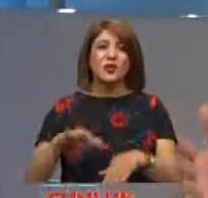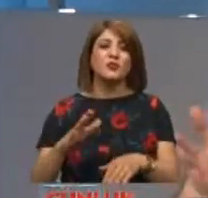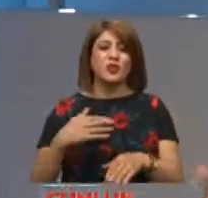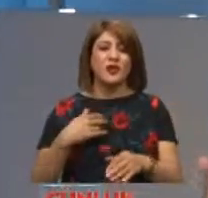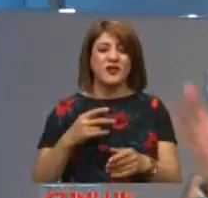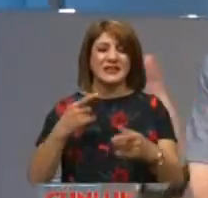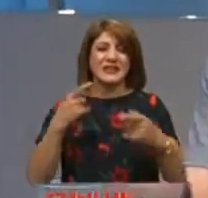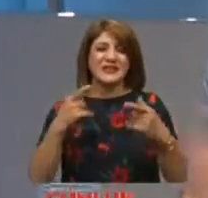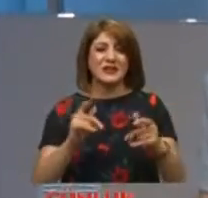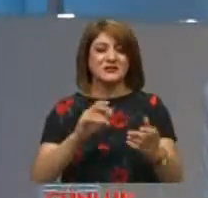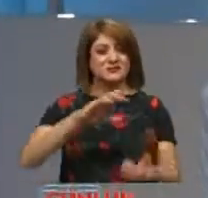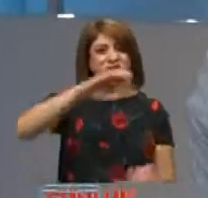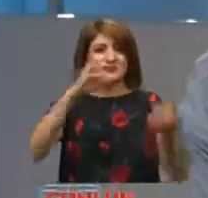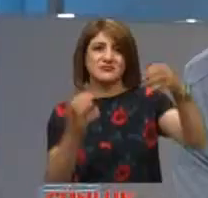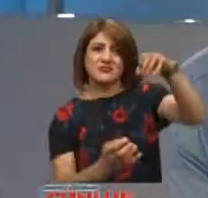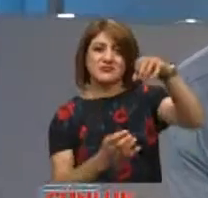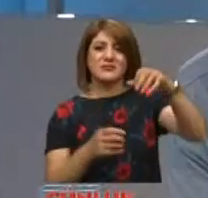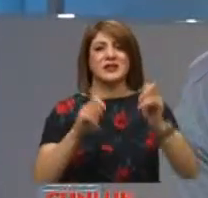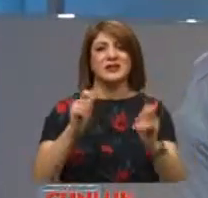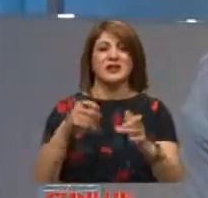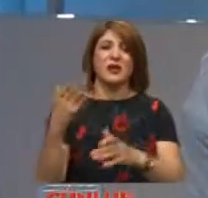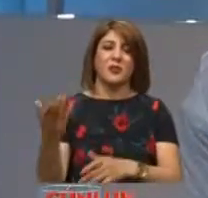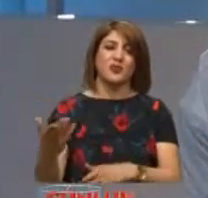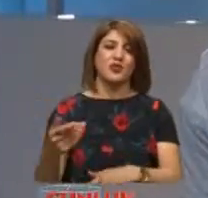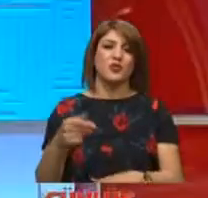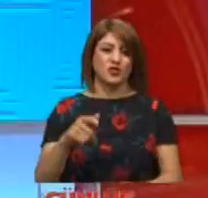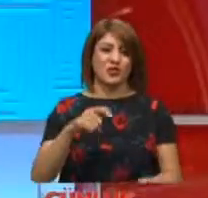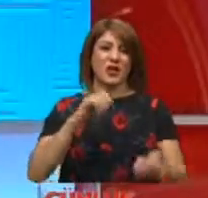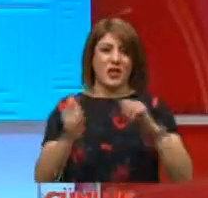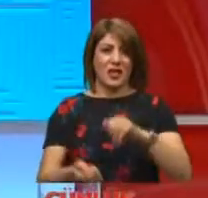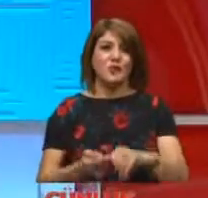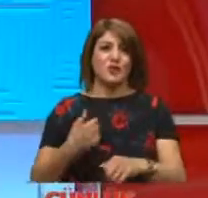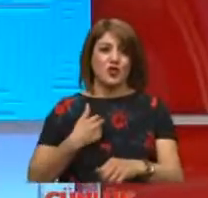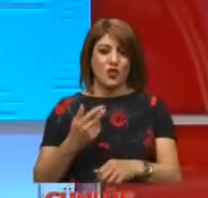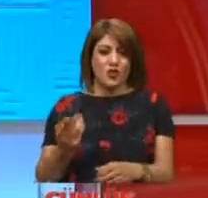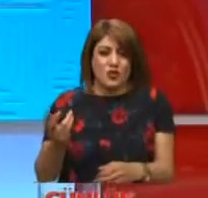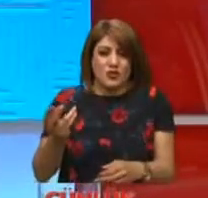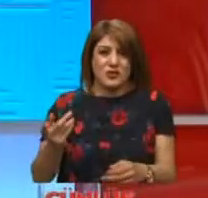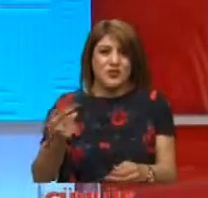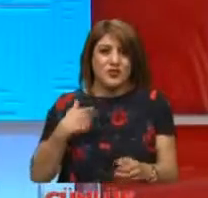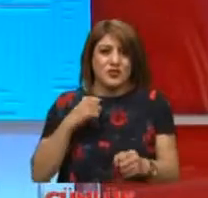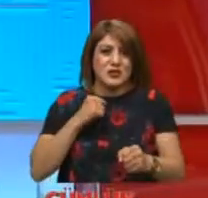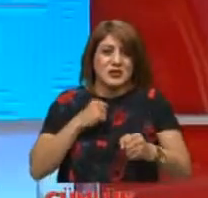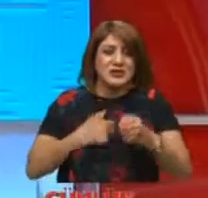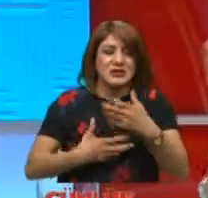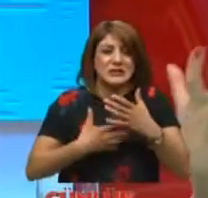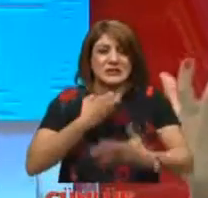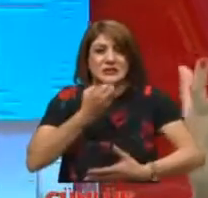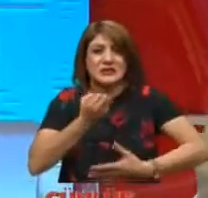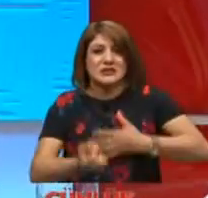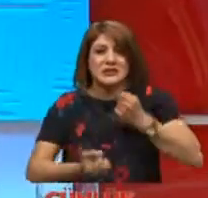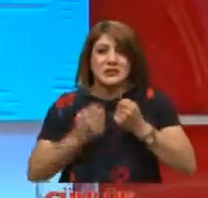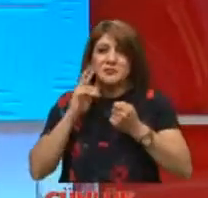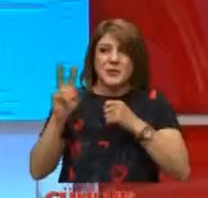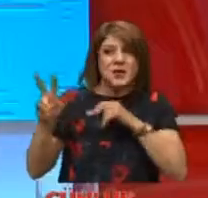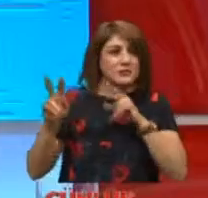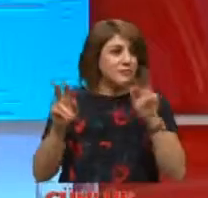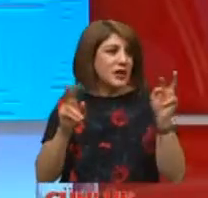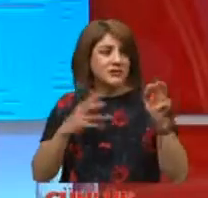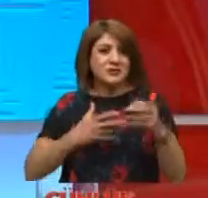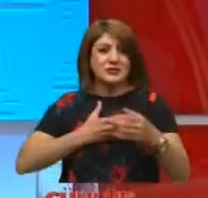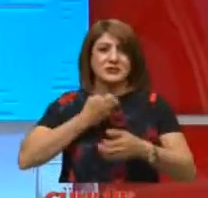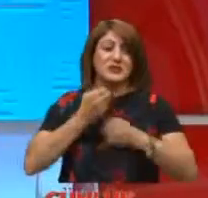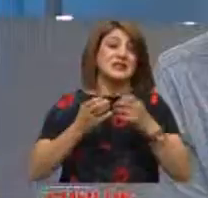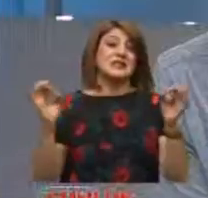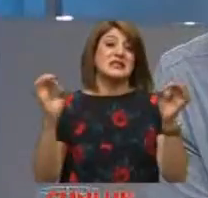şekil değiştiriyor. Yani dikeyden yatay pozisyona geçiyor. Ama geçirmiş onu yapana kadar da yavrum nasıl neler çekiyor? İçinde işkence yaşıyorsa sağına bakıyor, soluna bakıyor. Sabahın